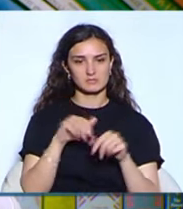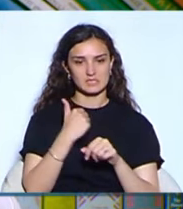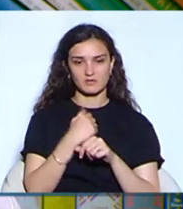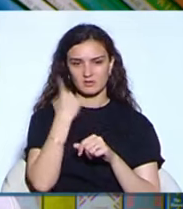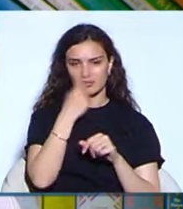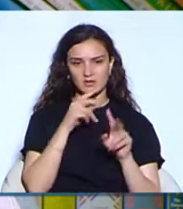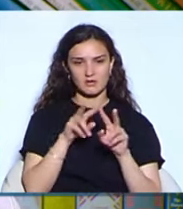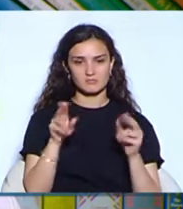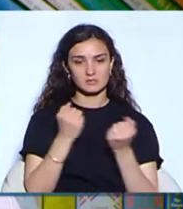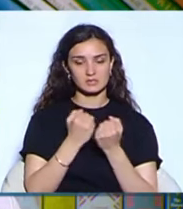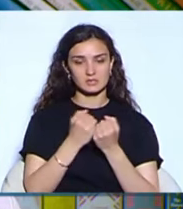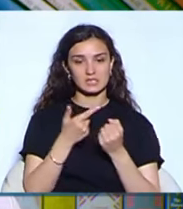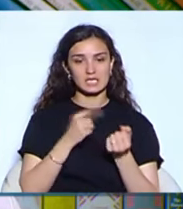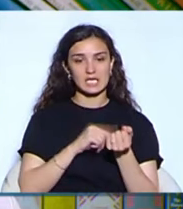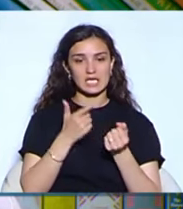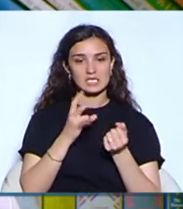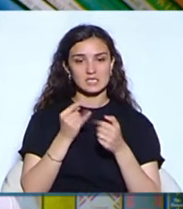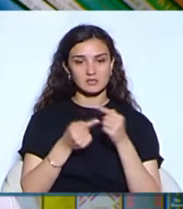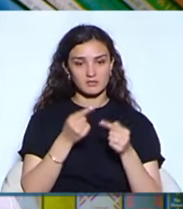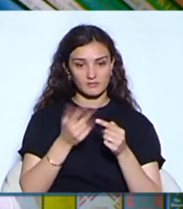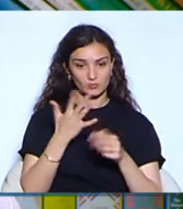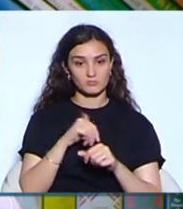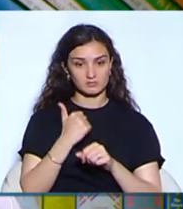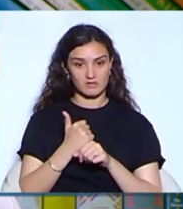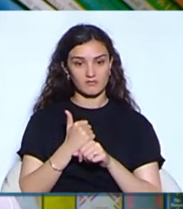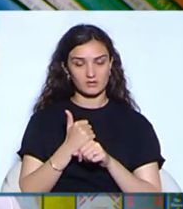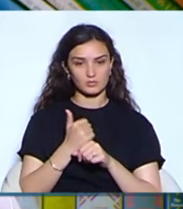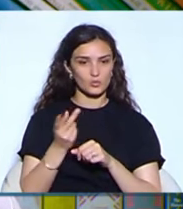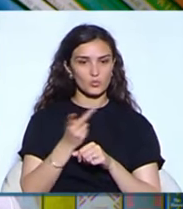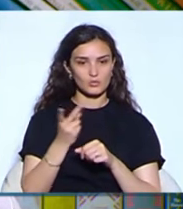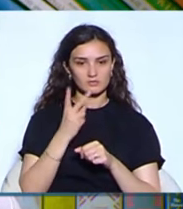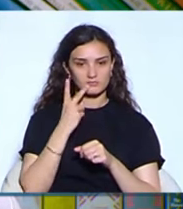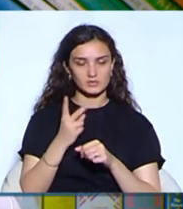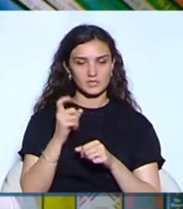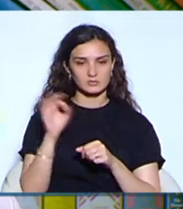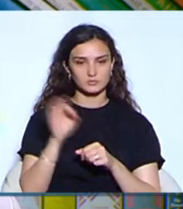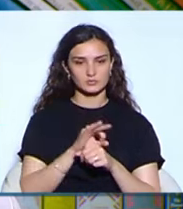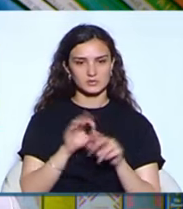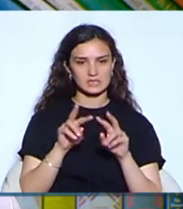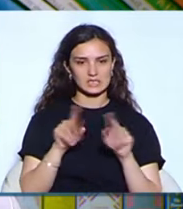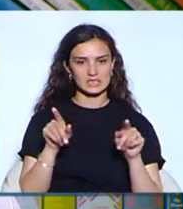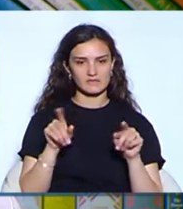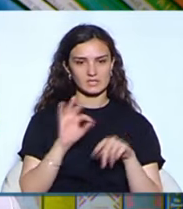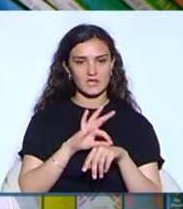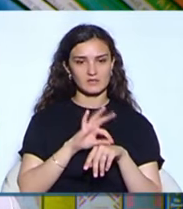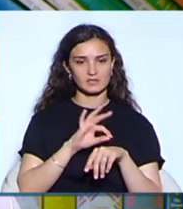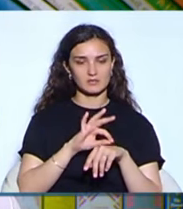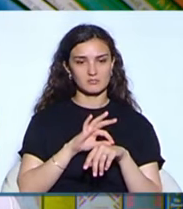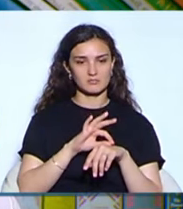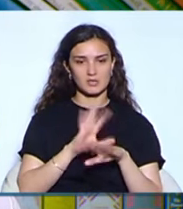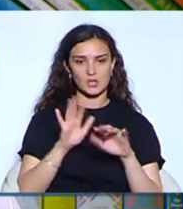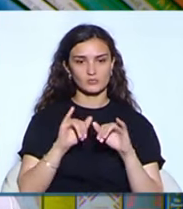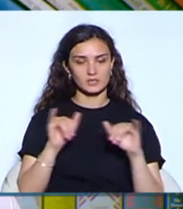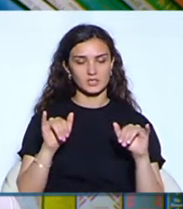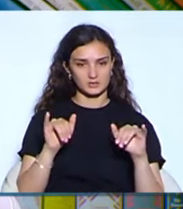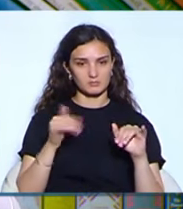იყო გენეტიკა, იდენტურ ტყუპებში ჩვენ აღმოვაჩენთ, რომ ორივეს 100% ერთი და იგივე დაავადება არ